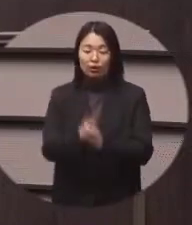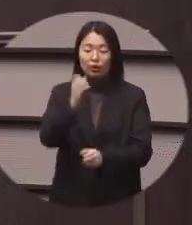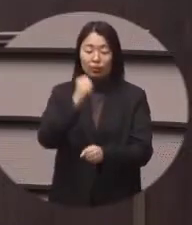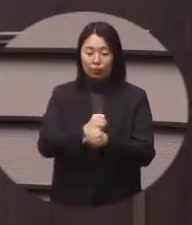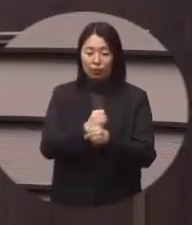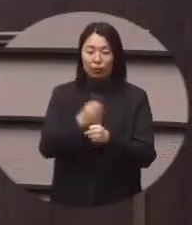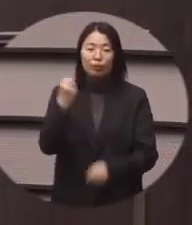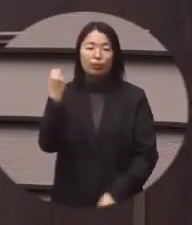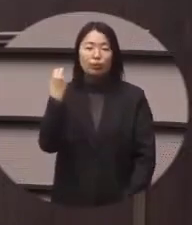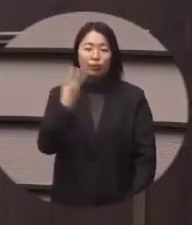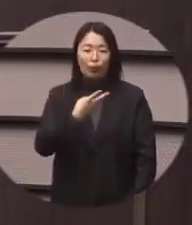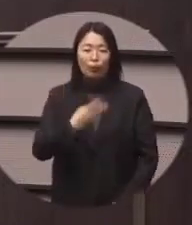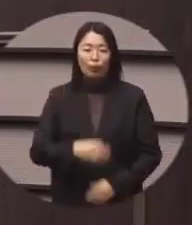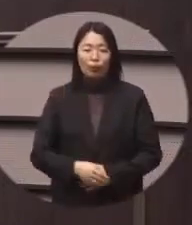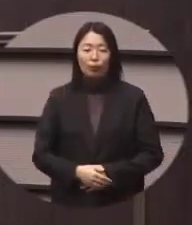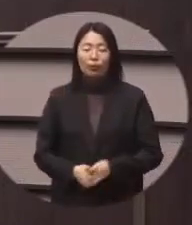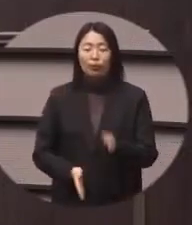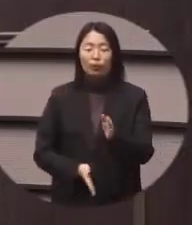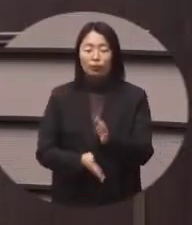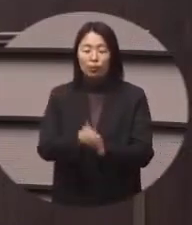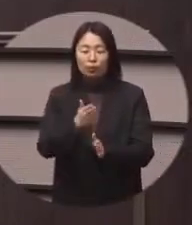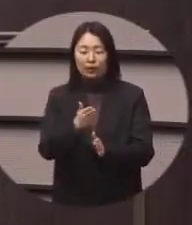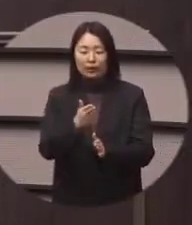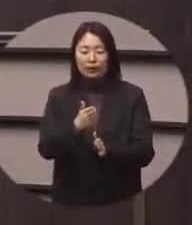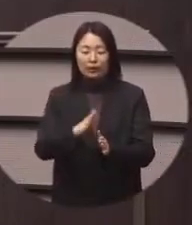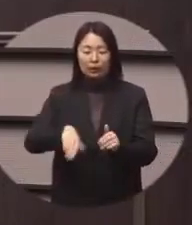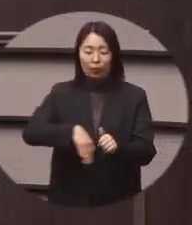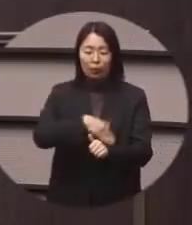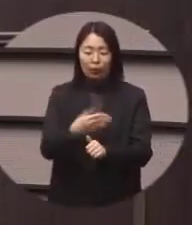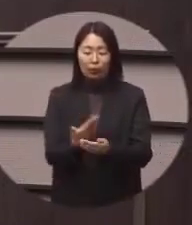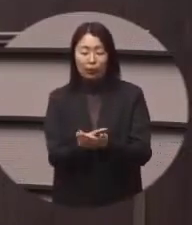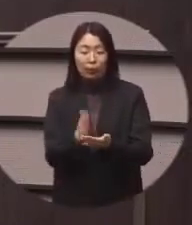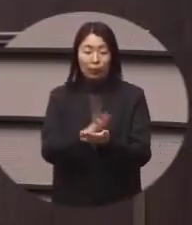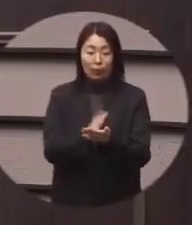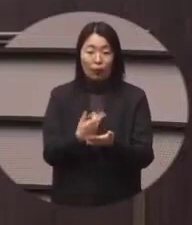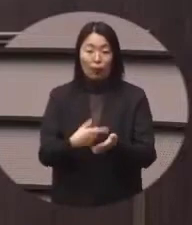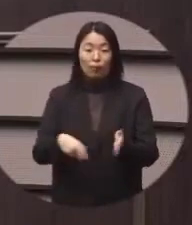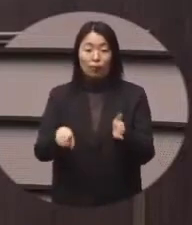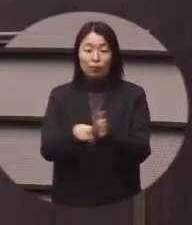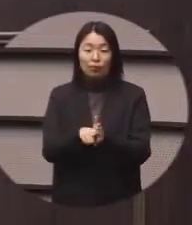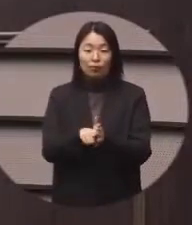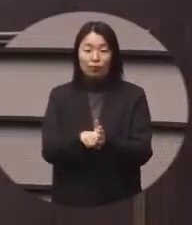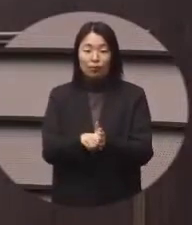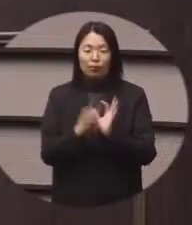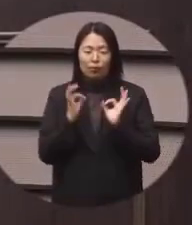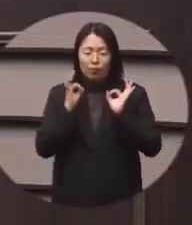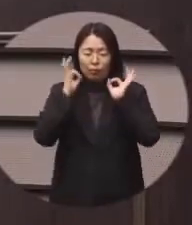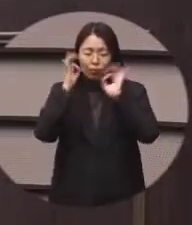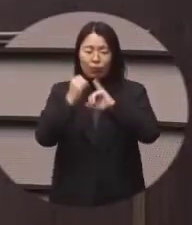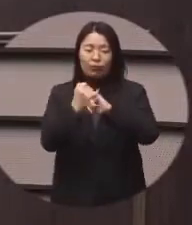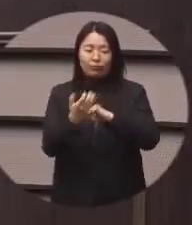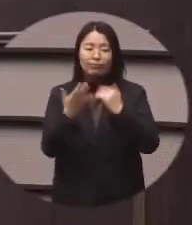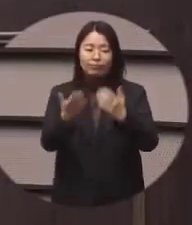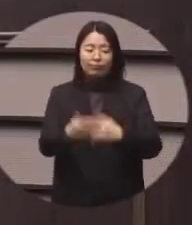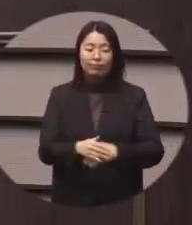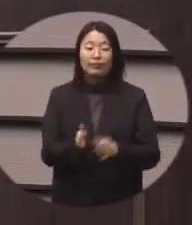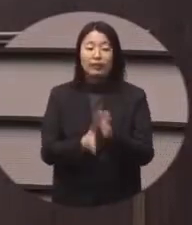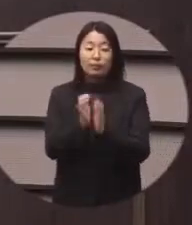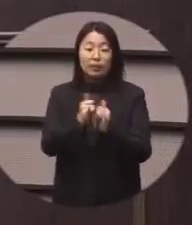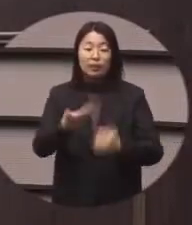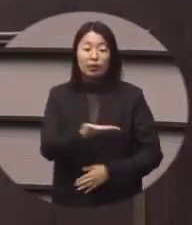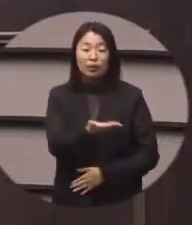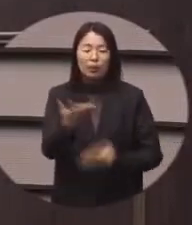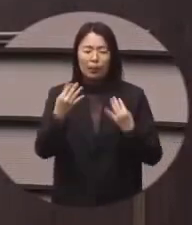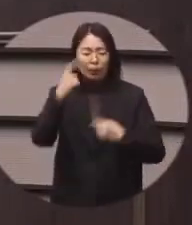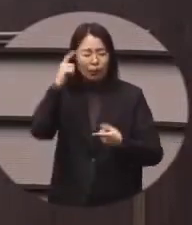성장과 도시 구제의 완성도를 높이기 위해 혼신의 노력을 다하겠습니다. 시민 여러분의